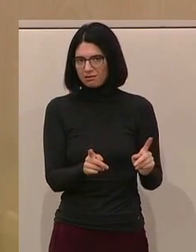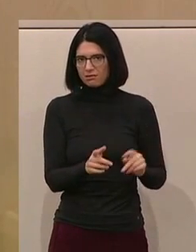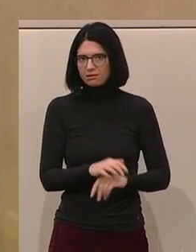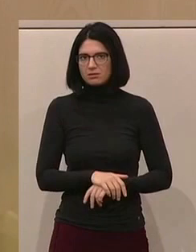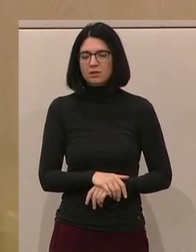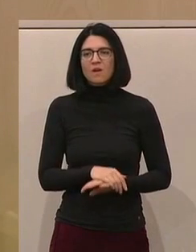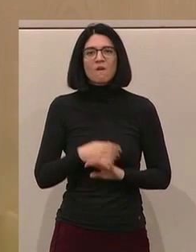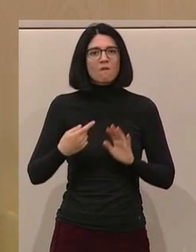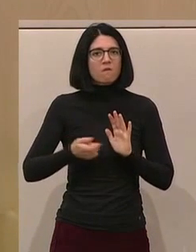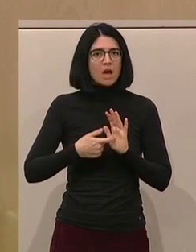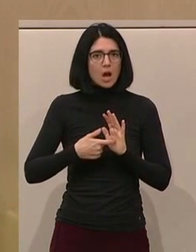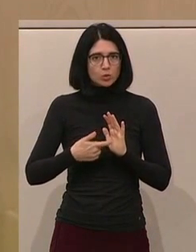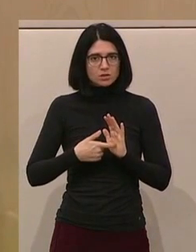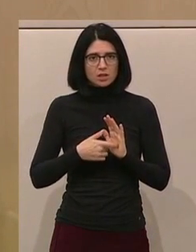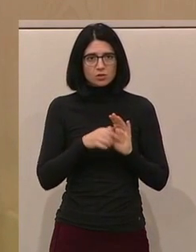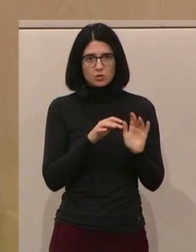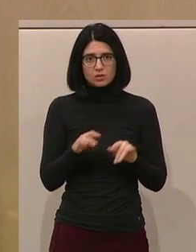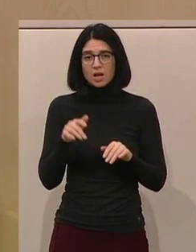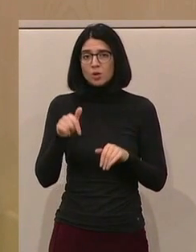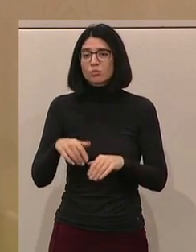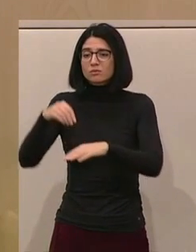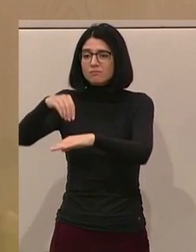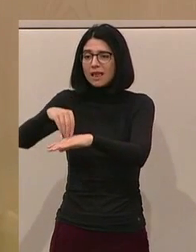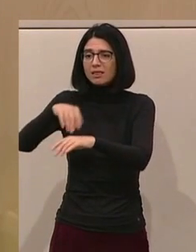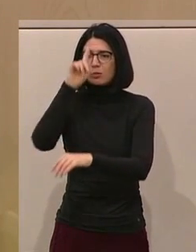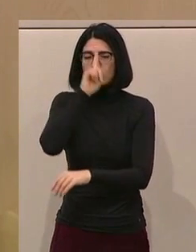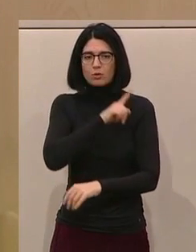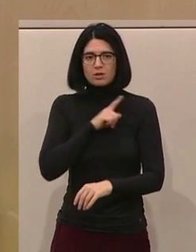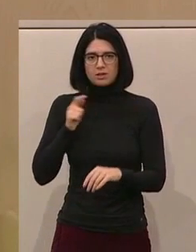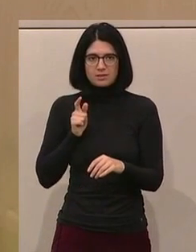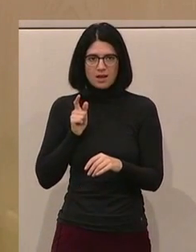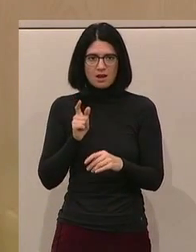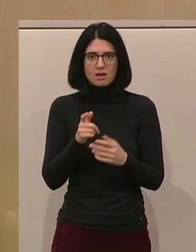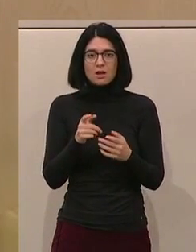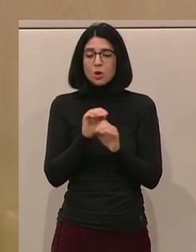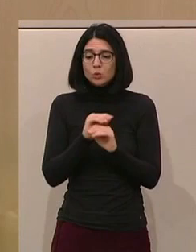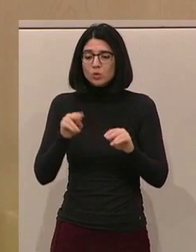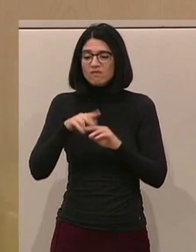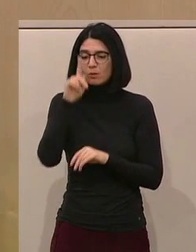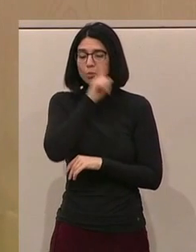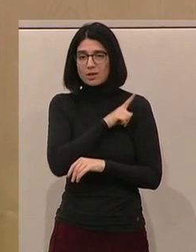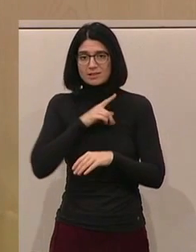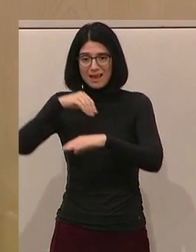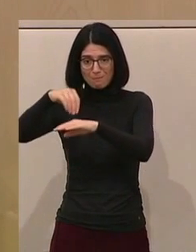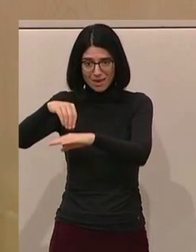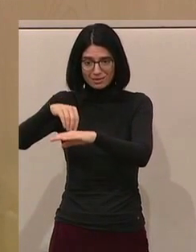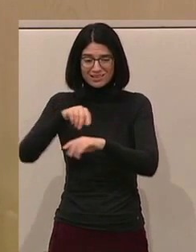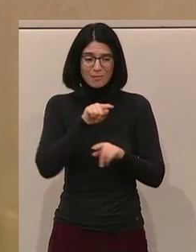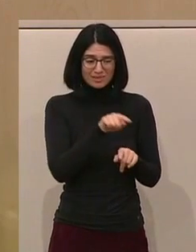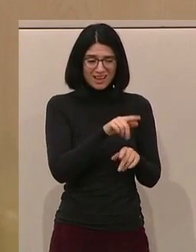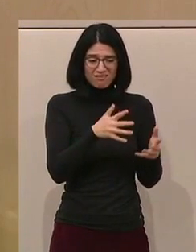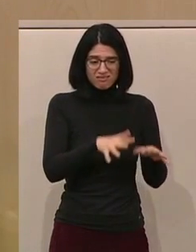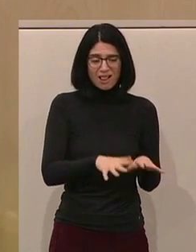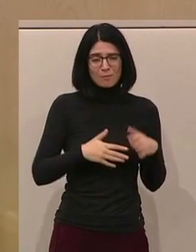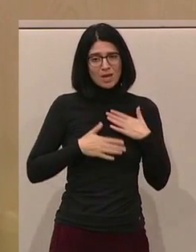dazu, dass man es der Polizei anzeigt, dass man anzeigewillig ist, nur dann kann geholfen werden und diese Bereitschaft fehlt